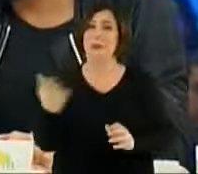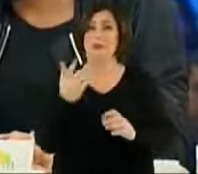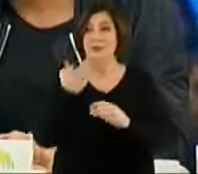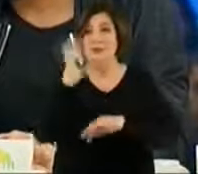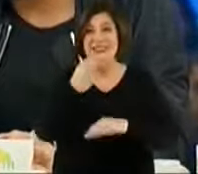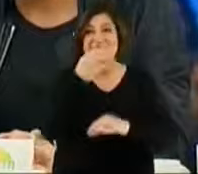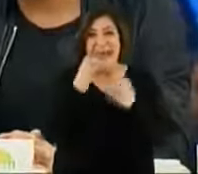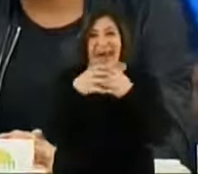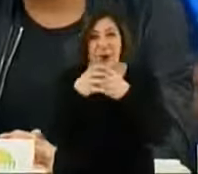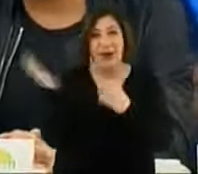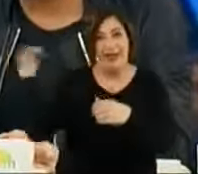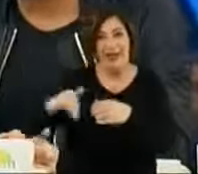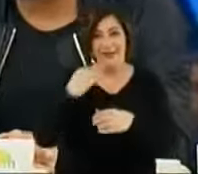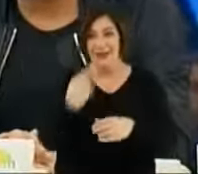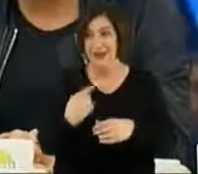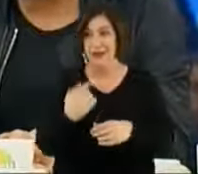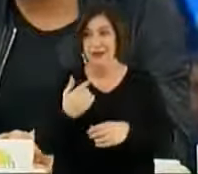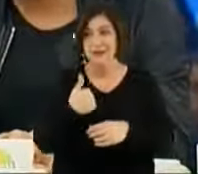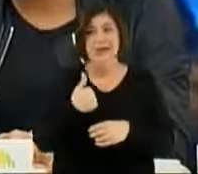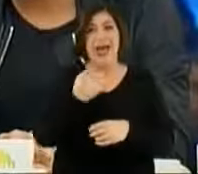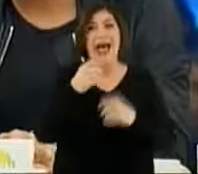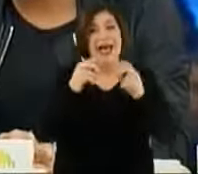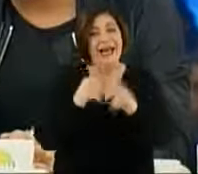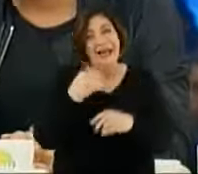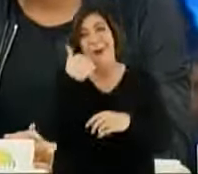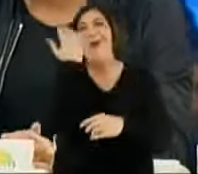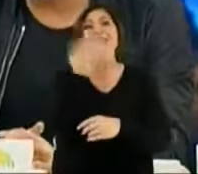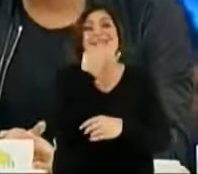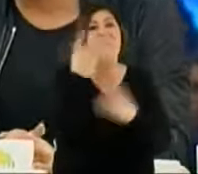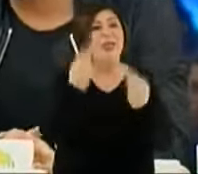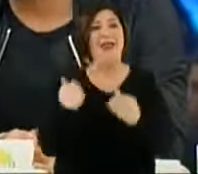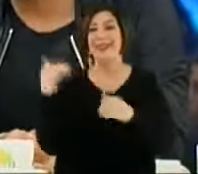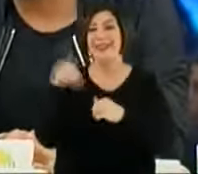evvel çekirdek kadro geldik dediler. Biz kabak çekirdeği olarak.